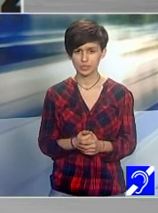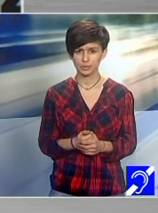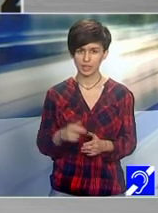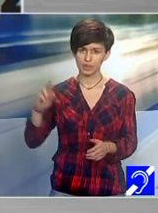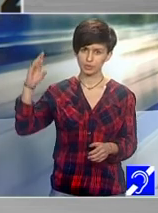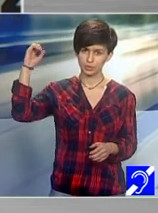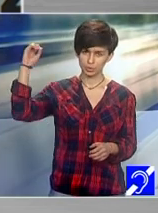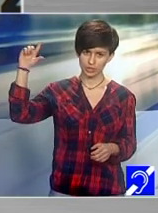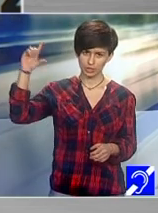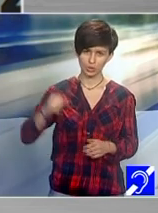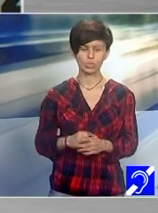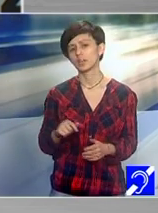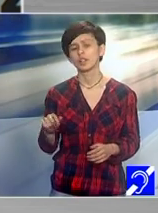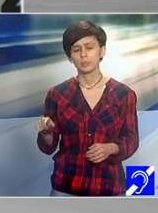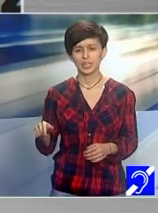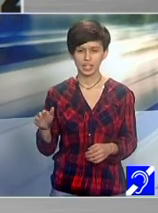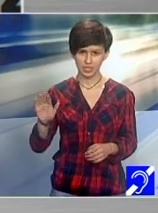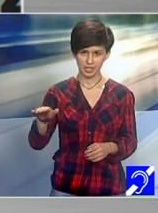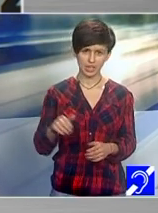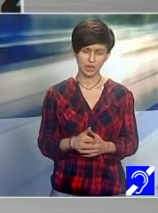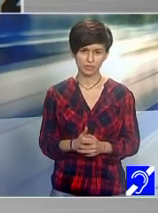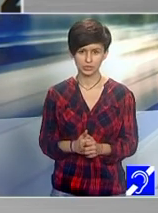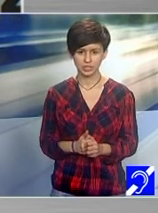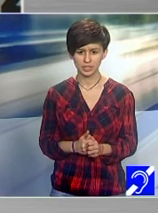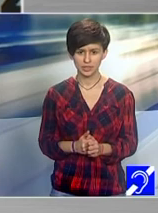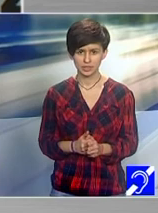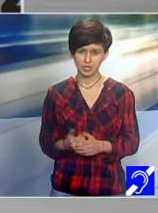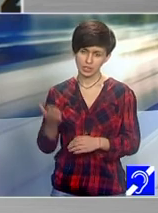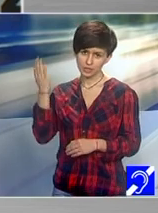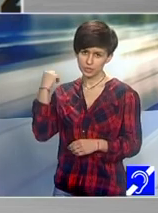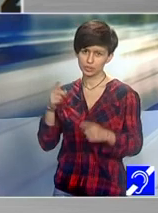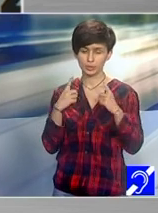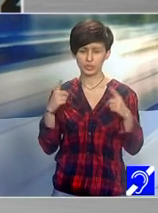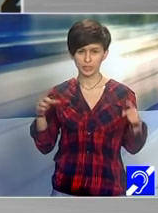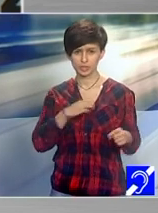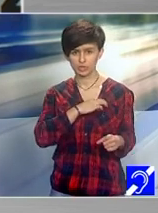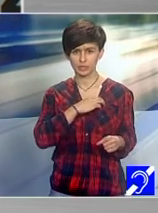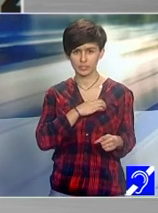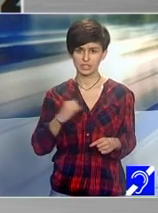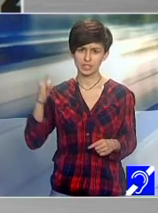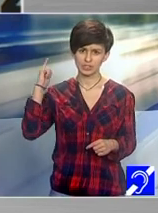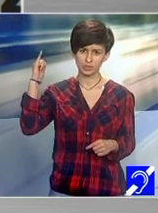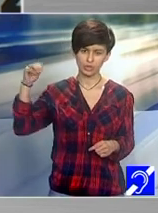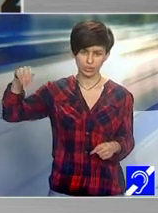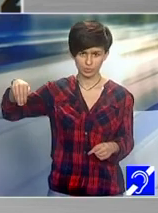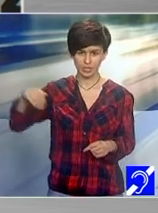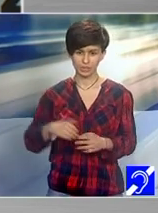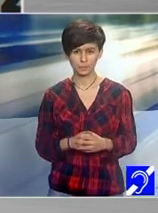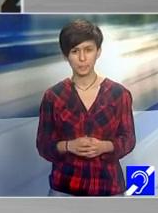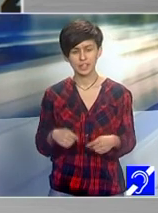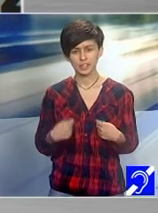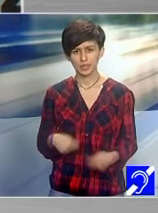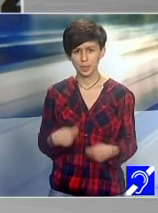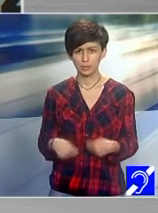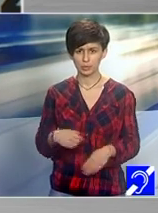care l-a jucat în ultimii ani domnul fost rector, profesor universitar Radu Ioan Munteanu, care este membru în